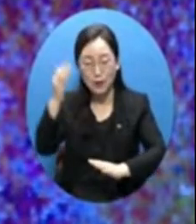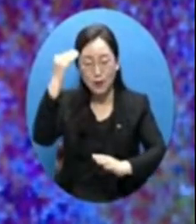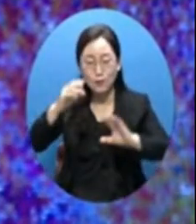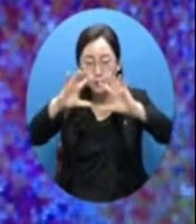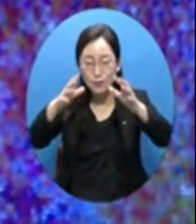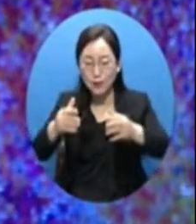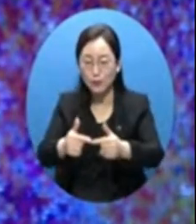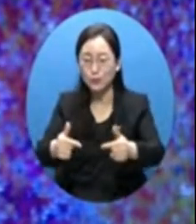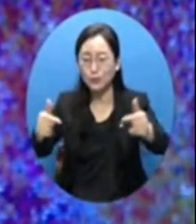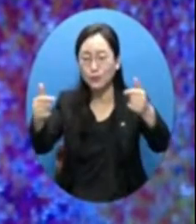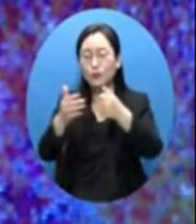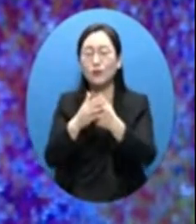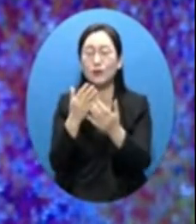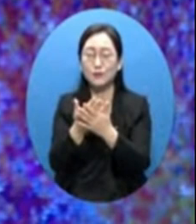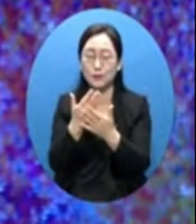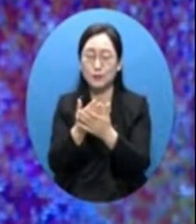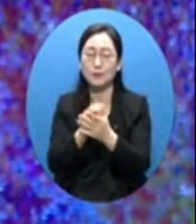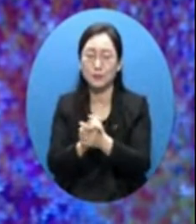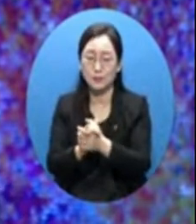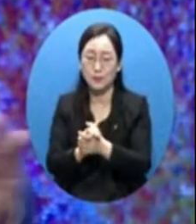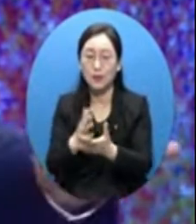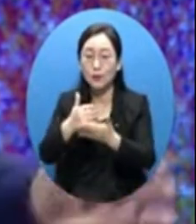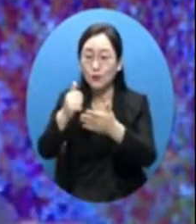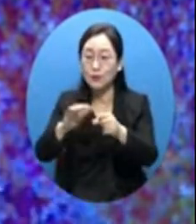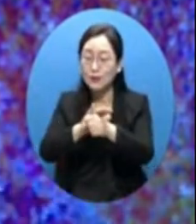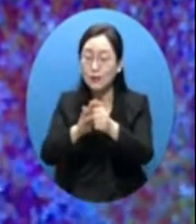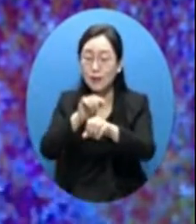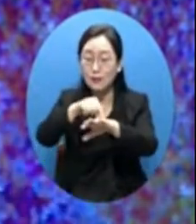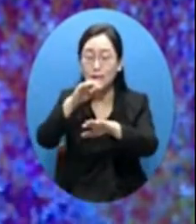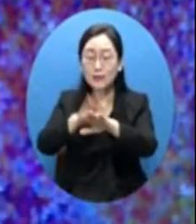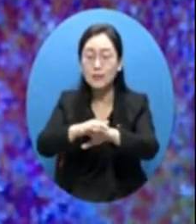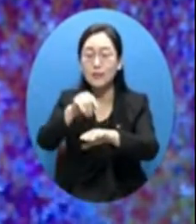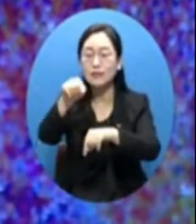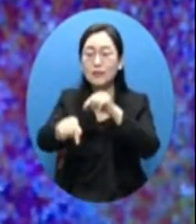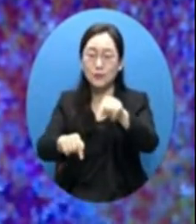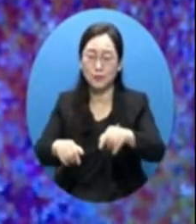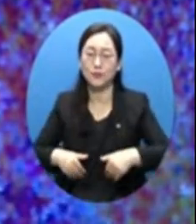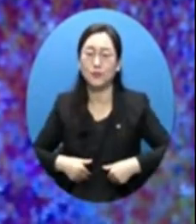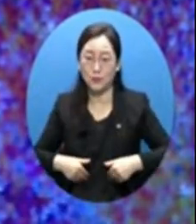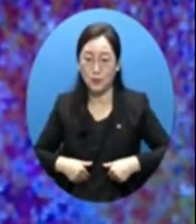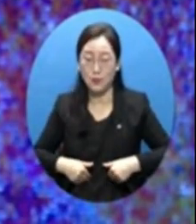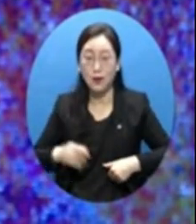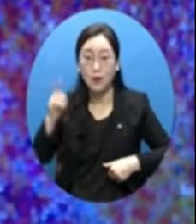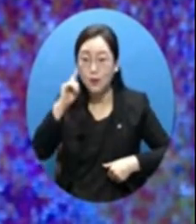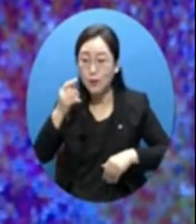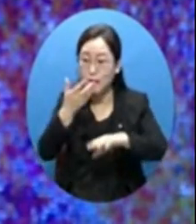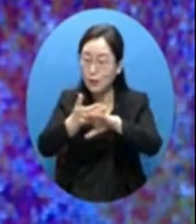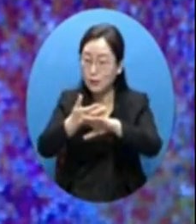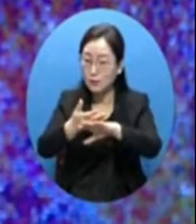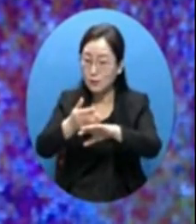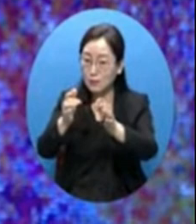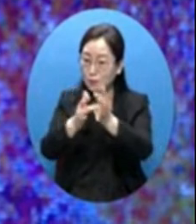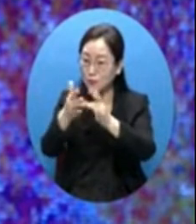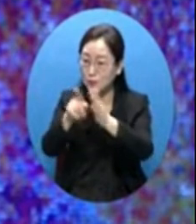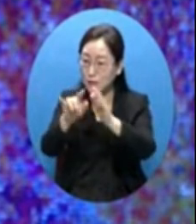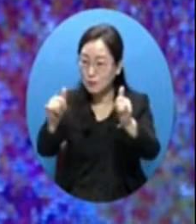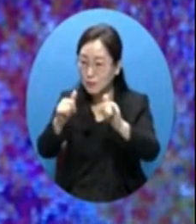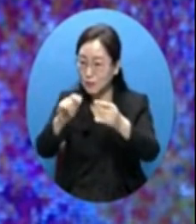하여 주시옵소서. 우리가 주의 사랑을 실천해야 되는 것입니다. 왜 세상 사람들이 교회를 비판합니까? 자기들끼리만